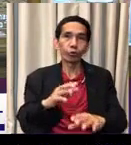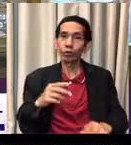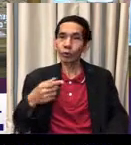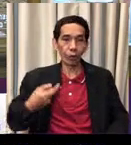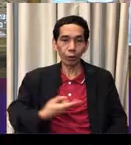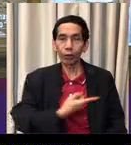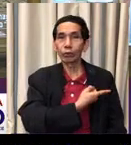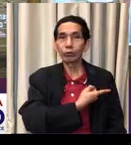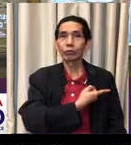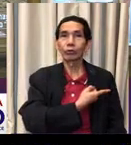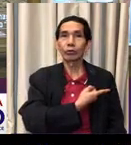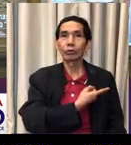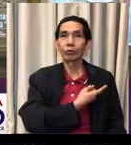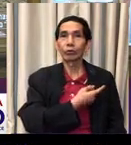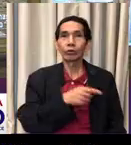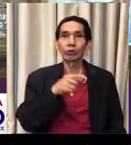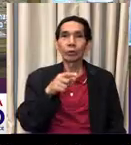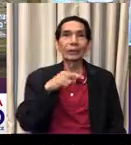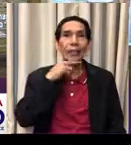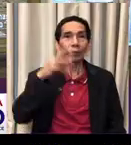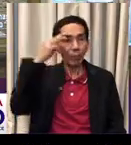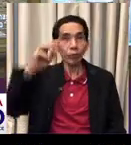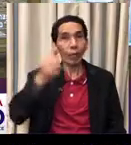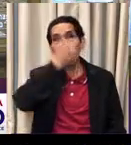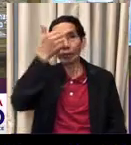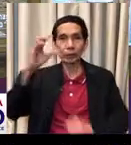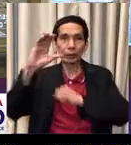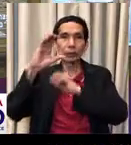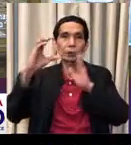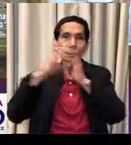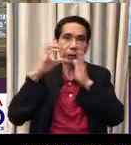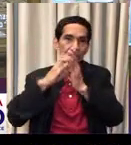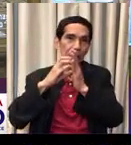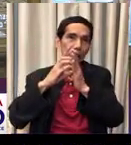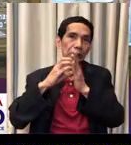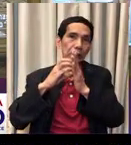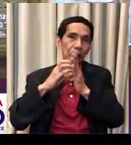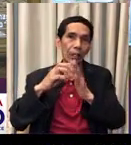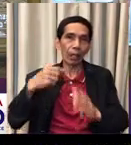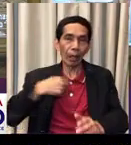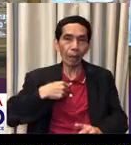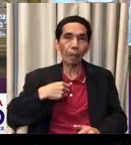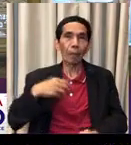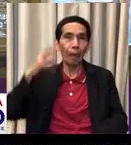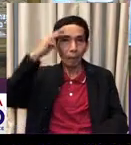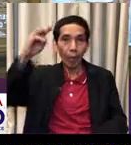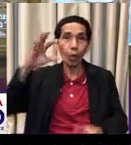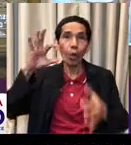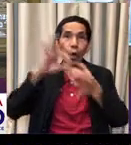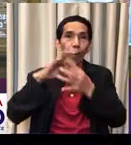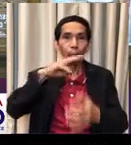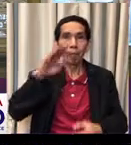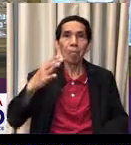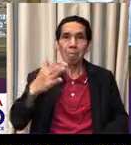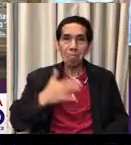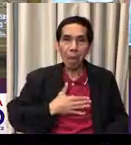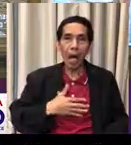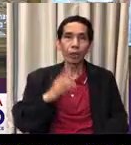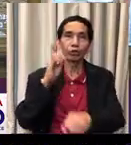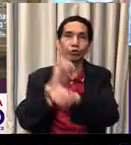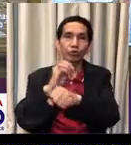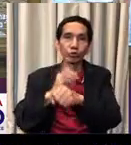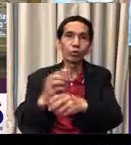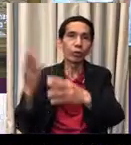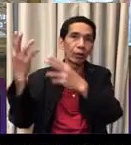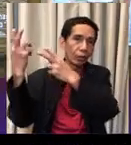ma-open. Hindi naman po ako mayor ng ibang bayan. Mayor po ako ng Maynila. Obligasyon ko po yun